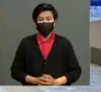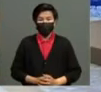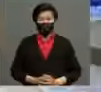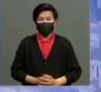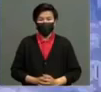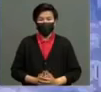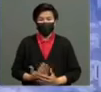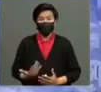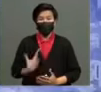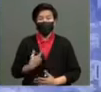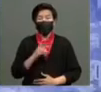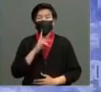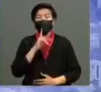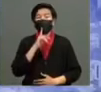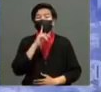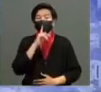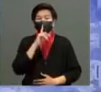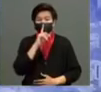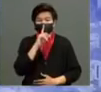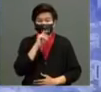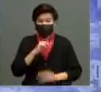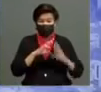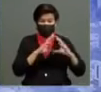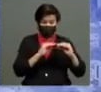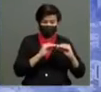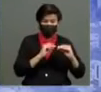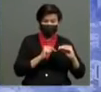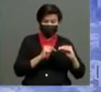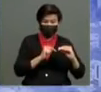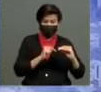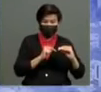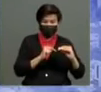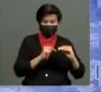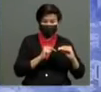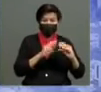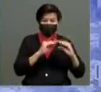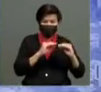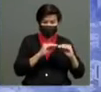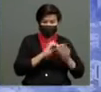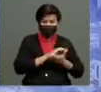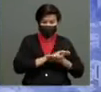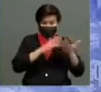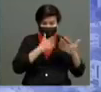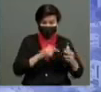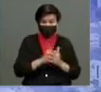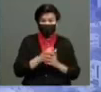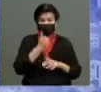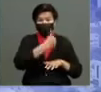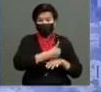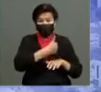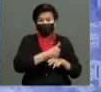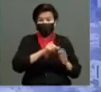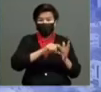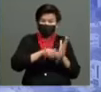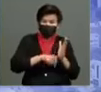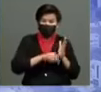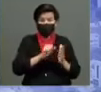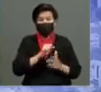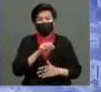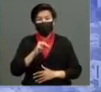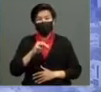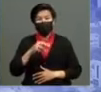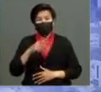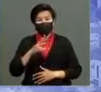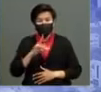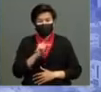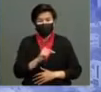เร็วเมื่อสักครู่ก่อนที่เราจะปิดการประชุมท่านผอ.สปก.สปค.ท่านเลขาสมช.นะครับพลเอกณัฐพลนาพาณิ